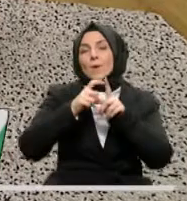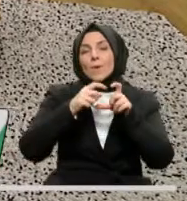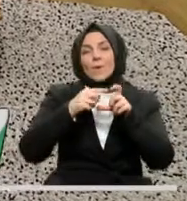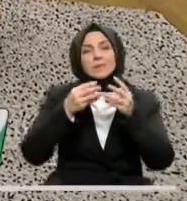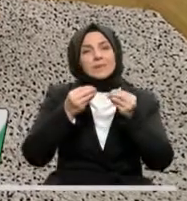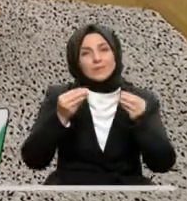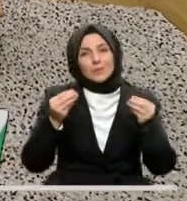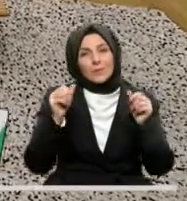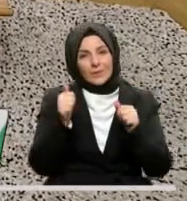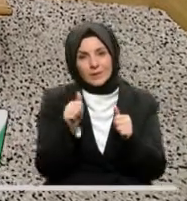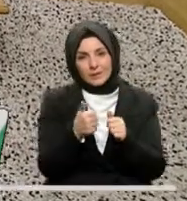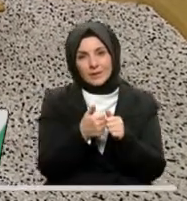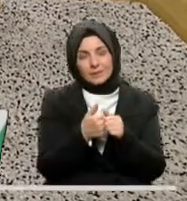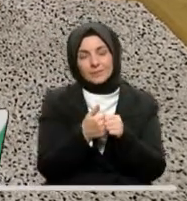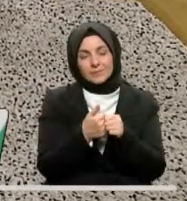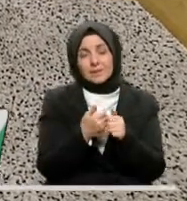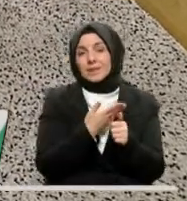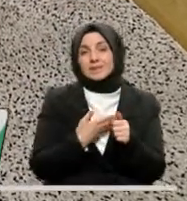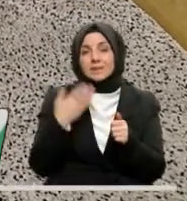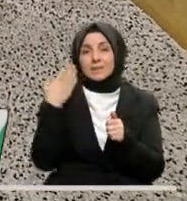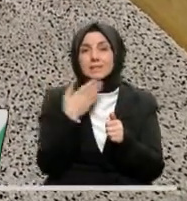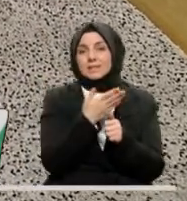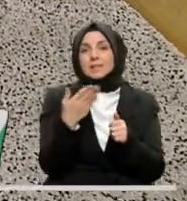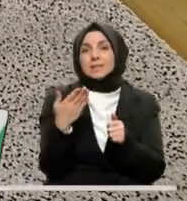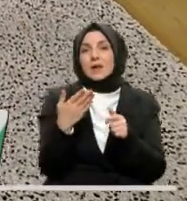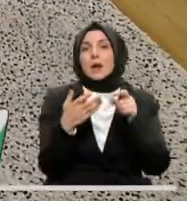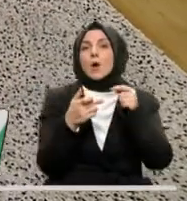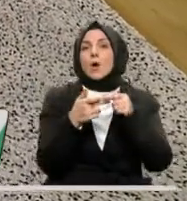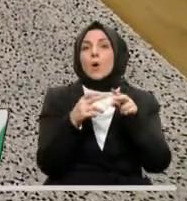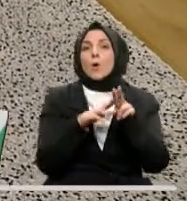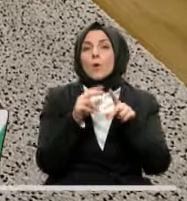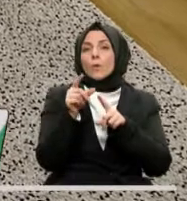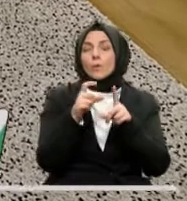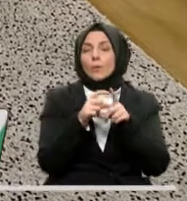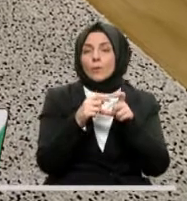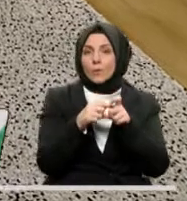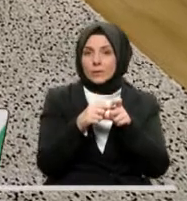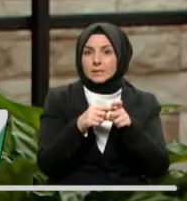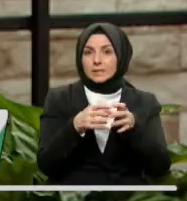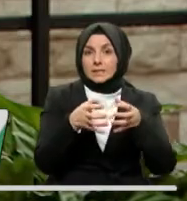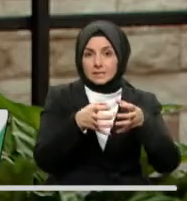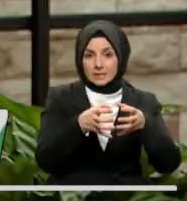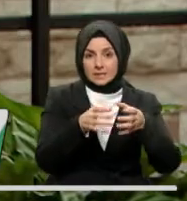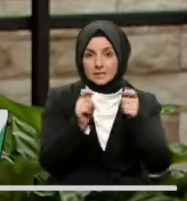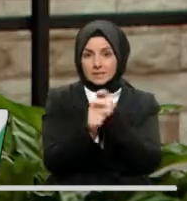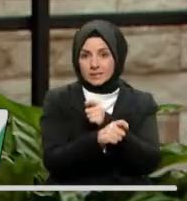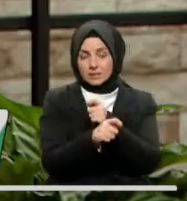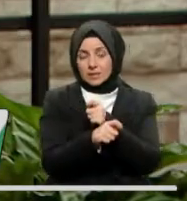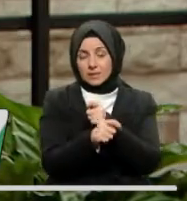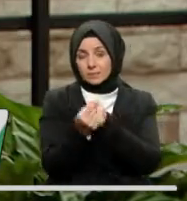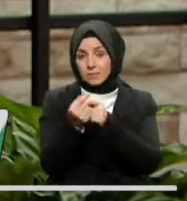buradan geçiyorum değilmi sevgiliye Orkide saksısı değiştirirken Az önce anlattığım gibi değiştireceksiniz